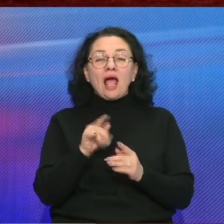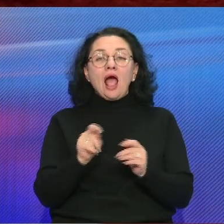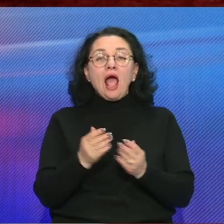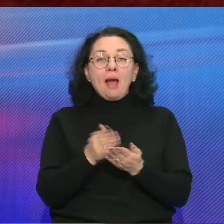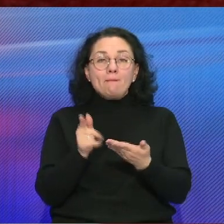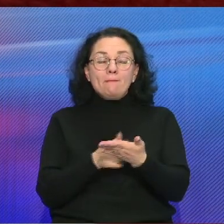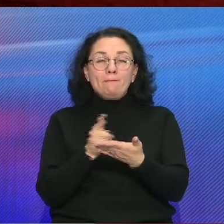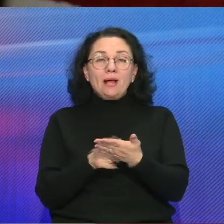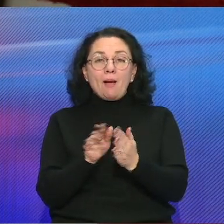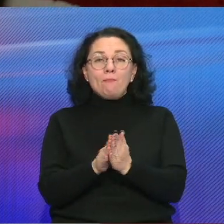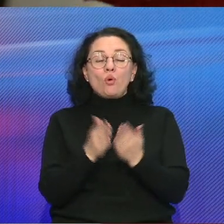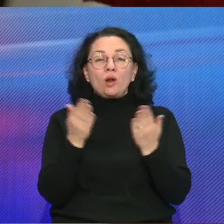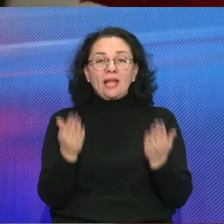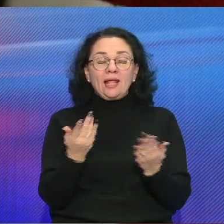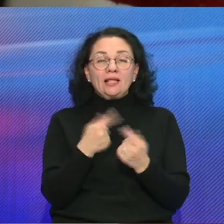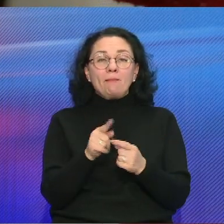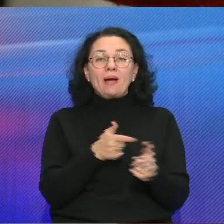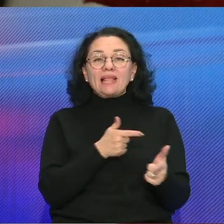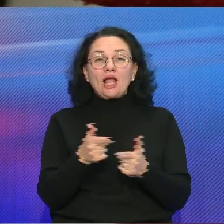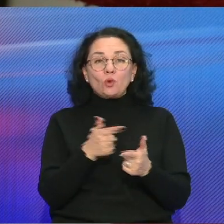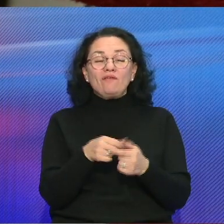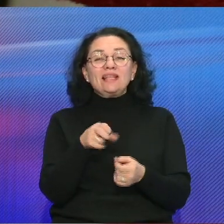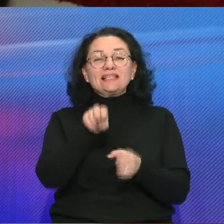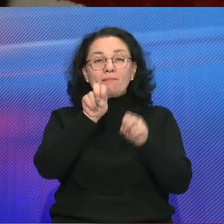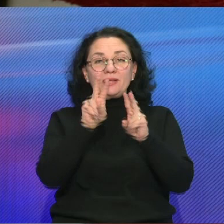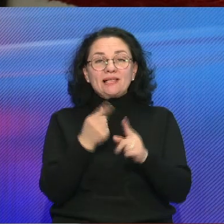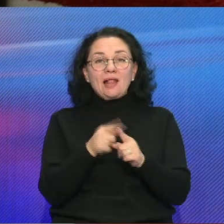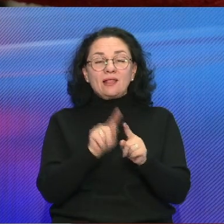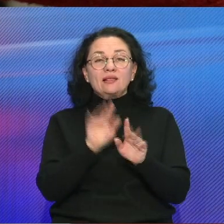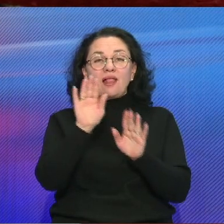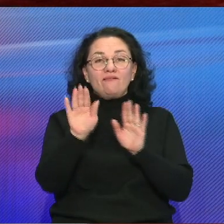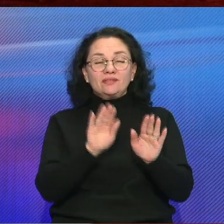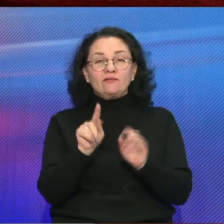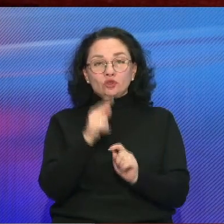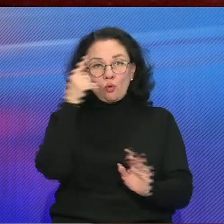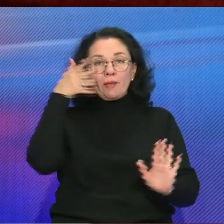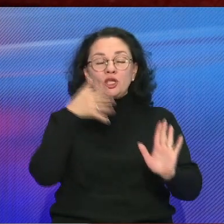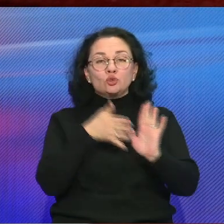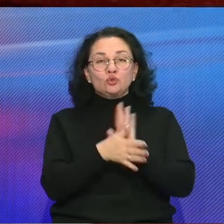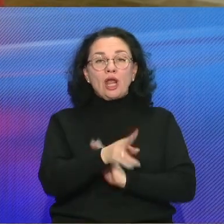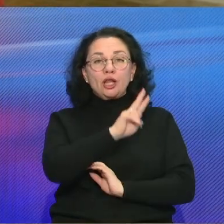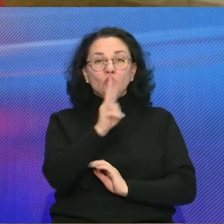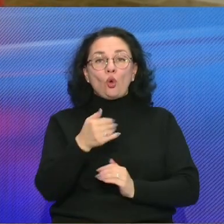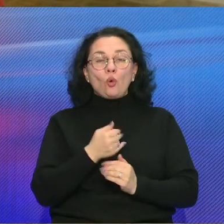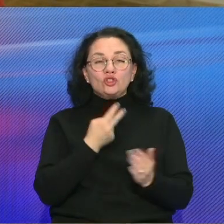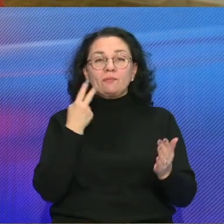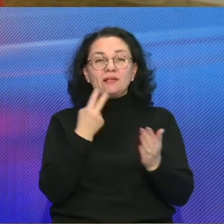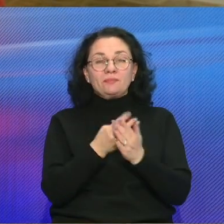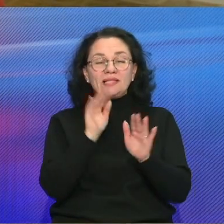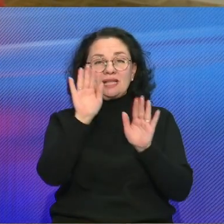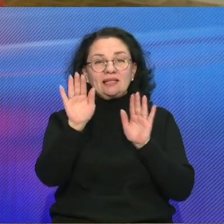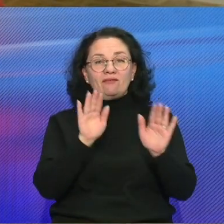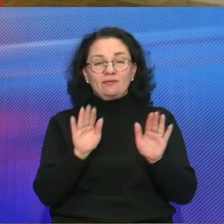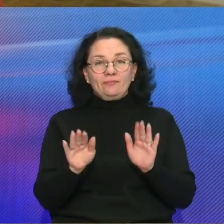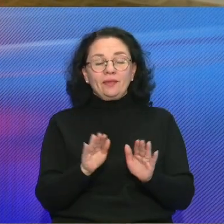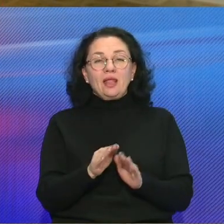буклеты, падрыхтаваныя спецыяльна для выставы, з якімі могуць азнаёміцца наведвальнікі. Стан многіх абразоў быў